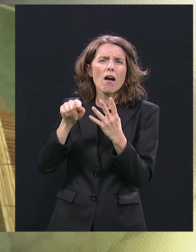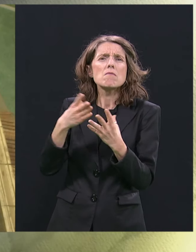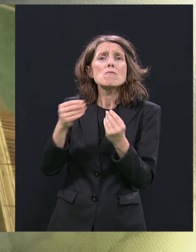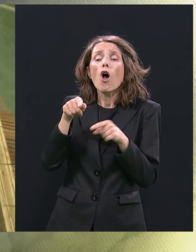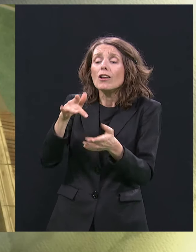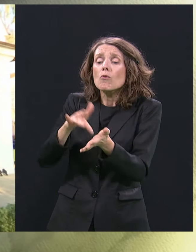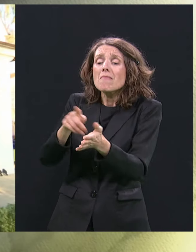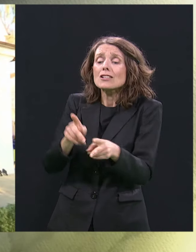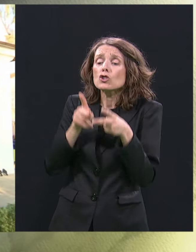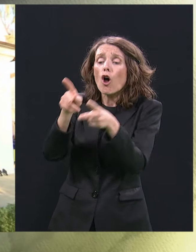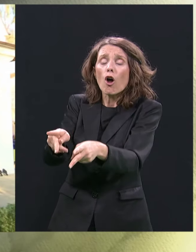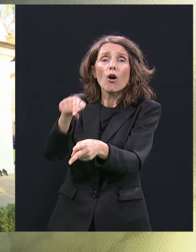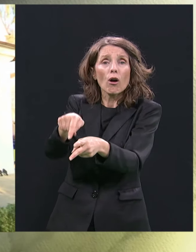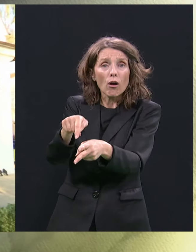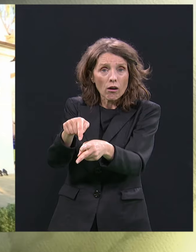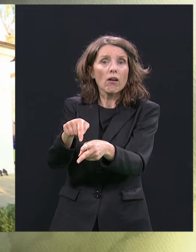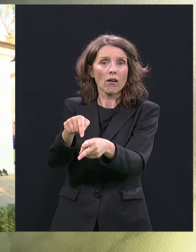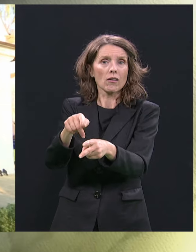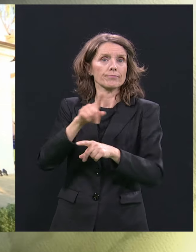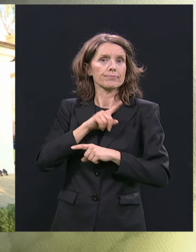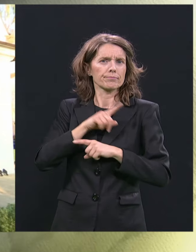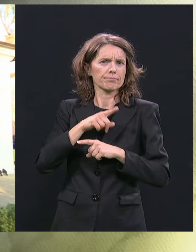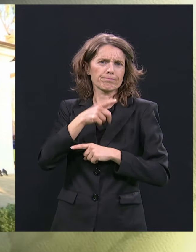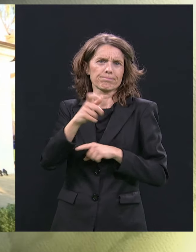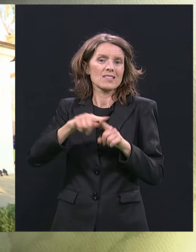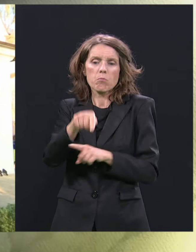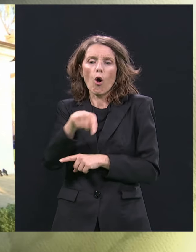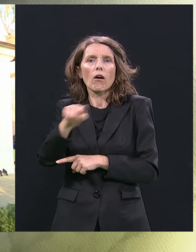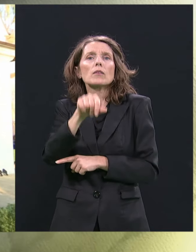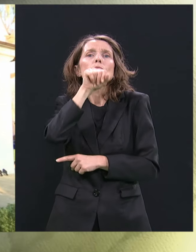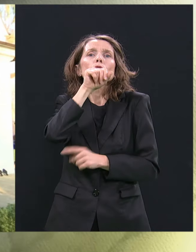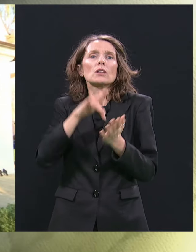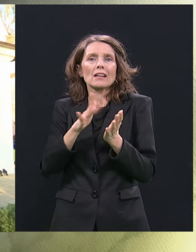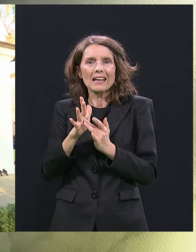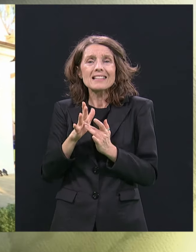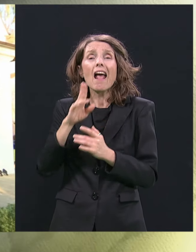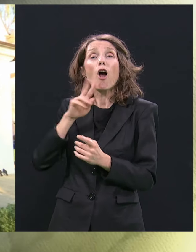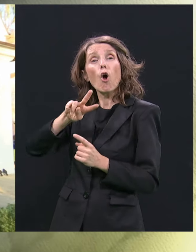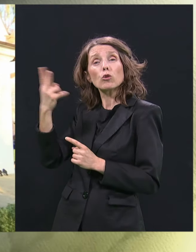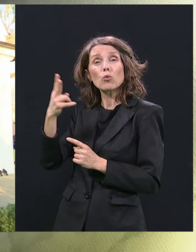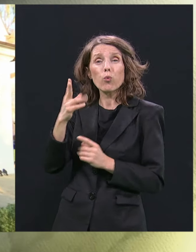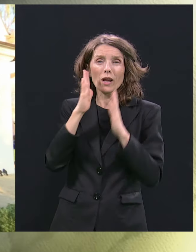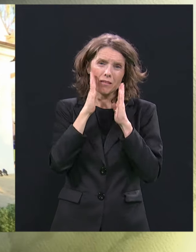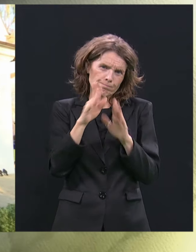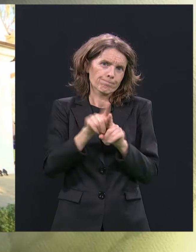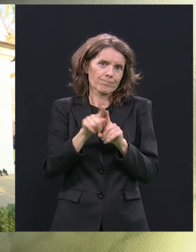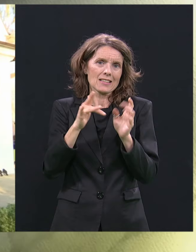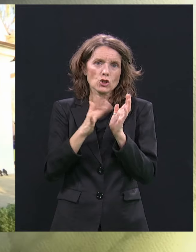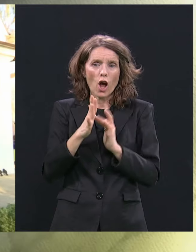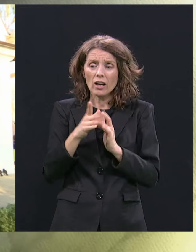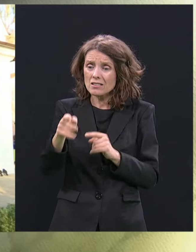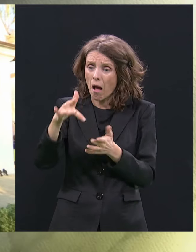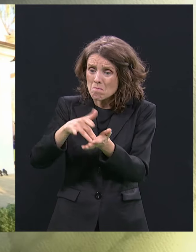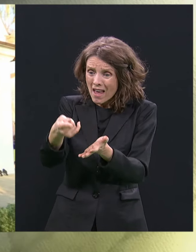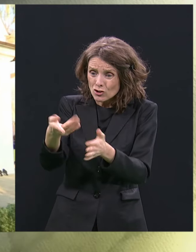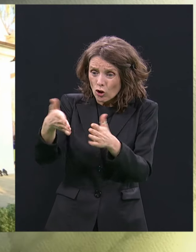nebrojeno hrišćana u blizini mesta stradanja. Hrišćani su podizali svoje svetinje, tako su verovatno sazidali